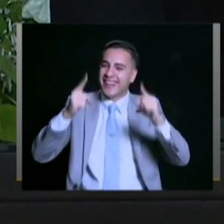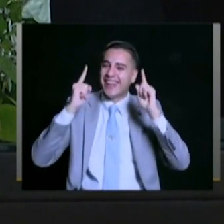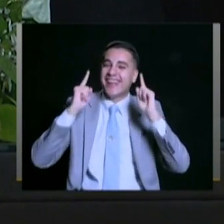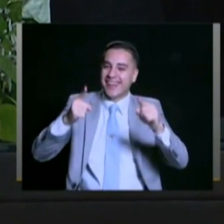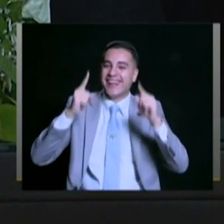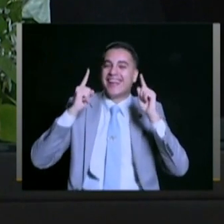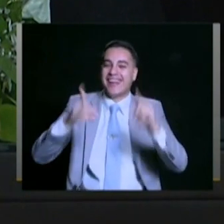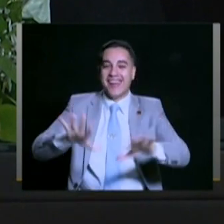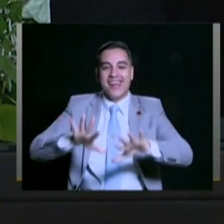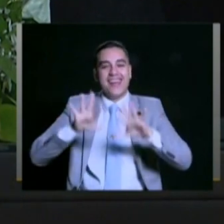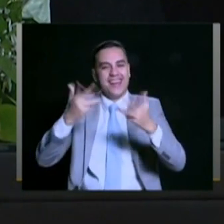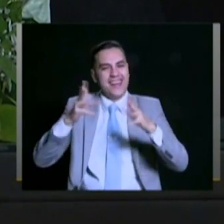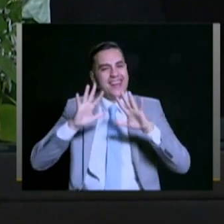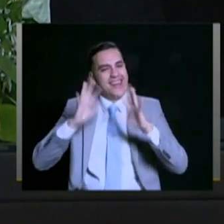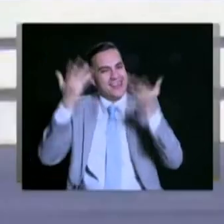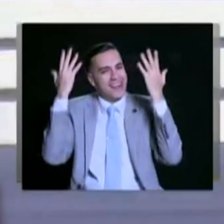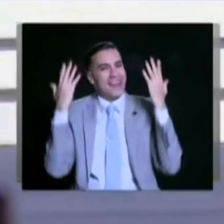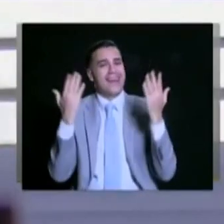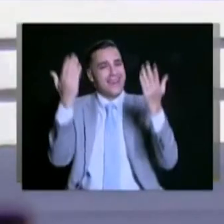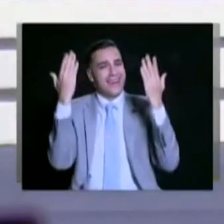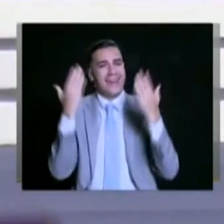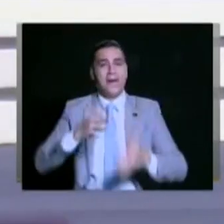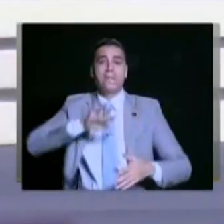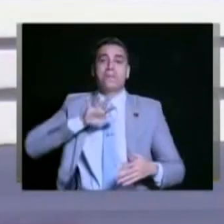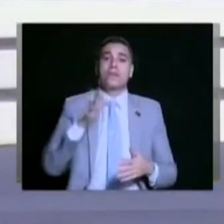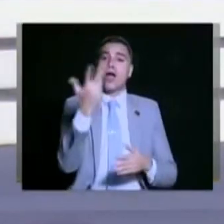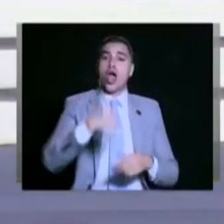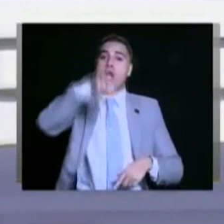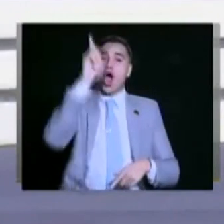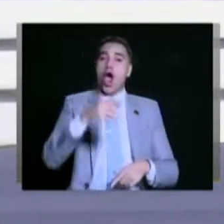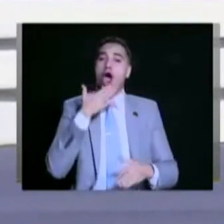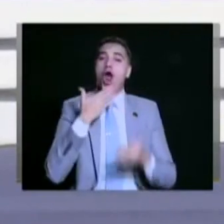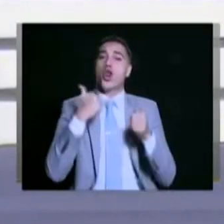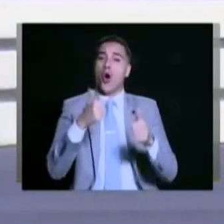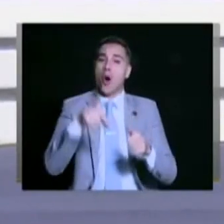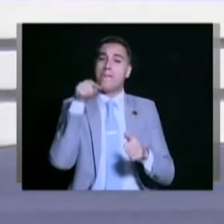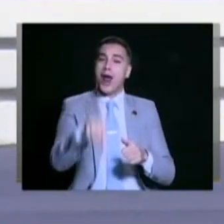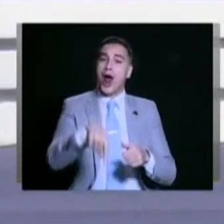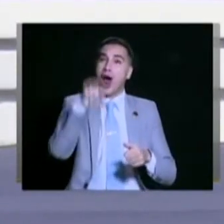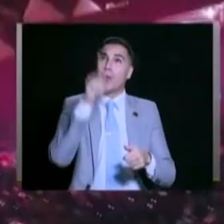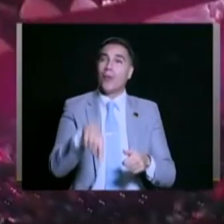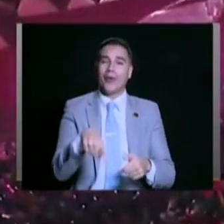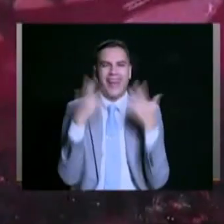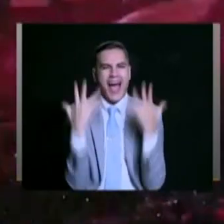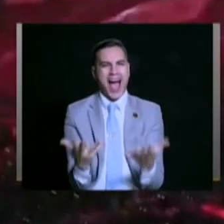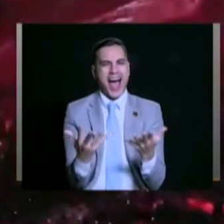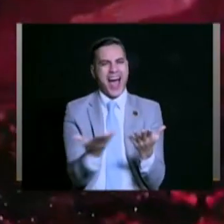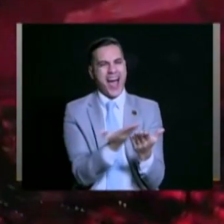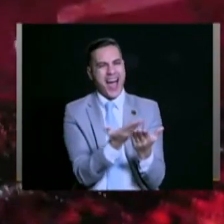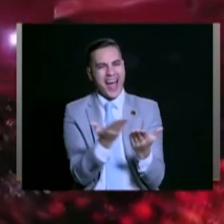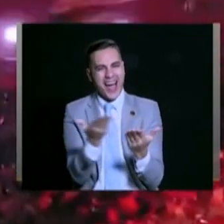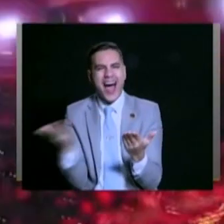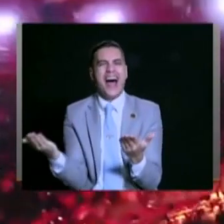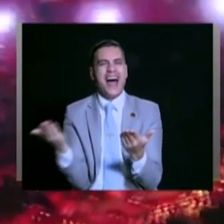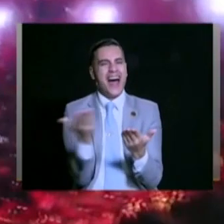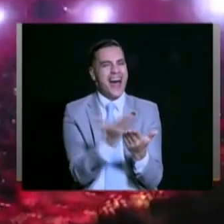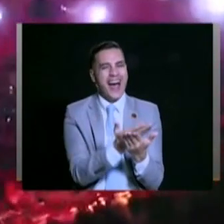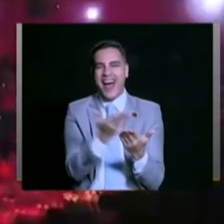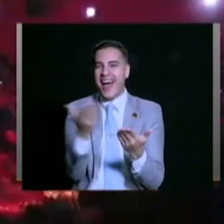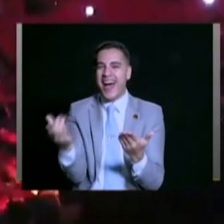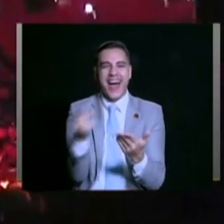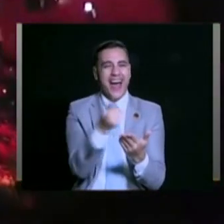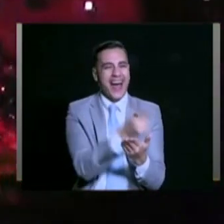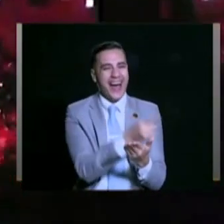كان في جزء ما كانش واخد حقه واعلاميا صح يمكن انا هو ربنا